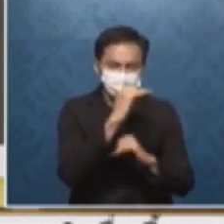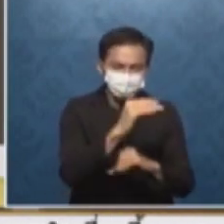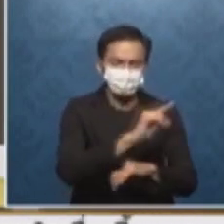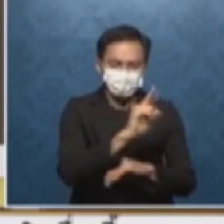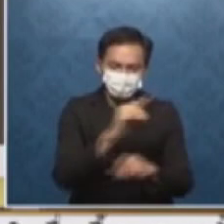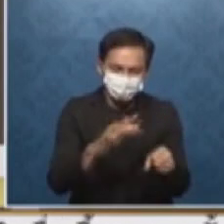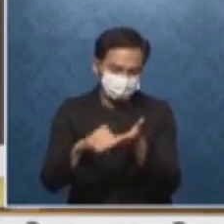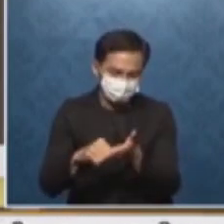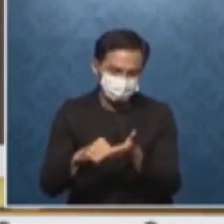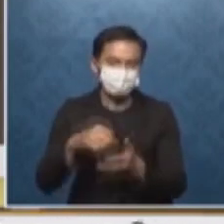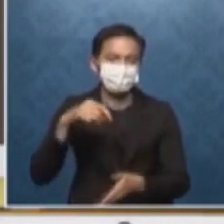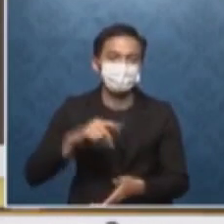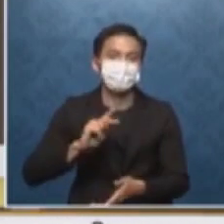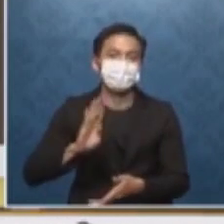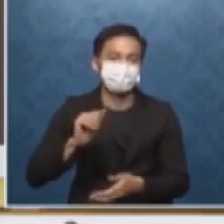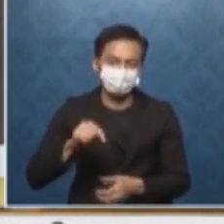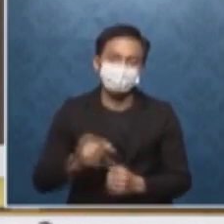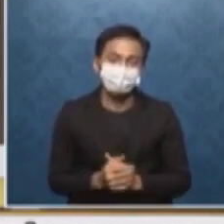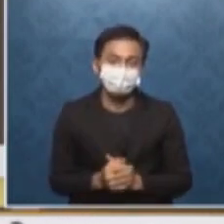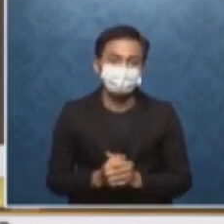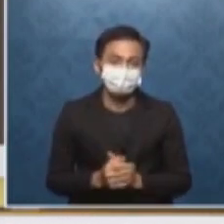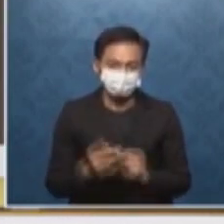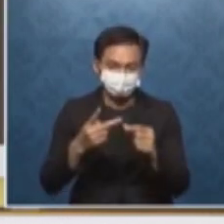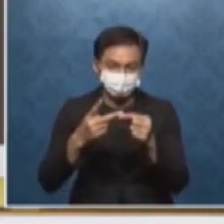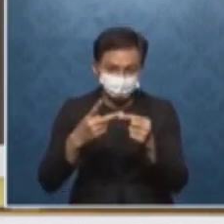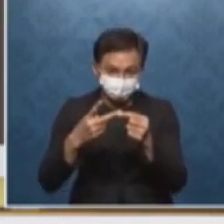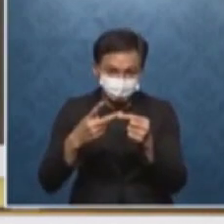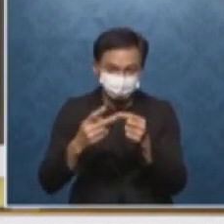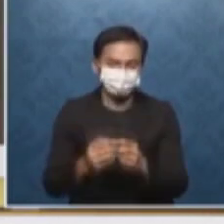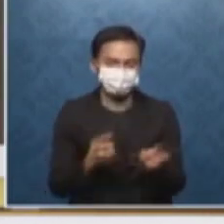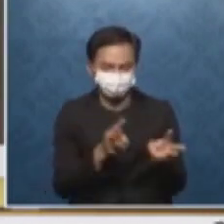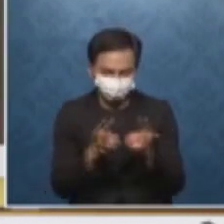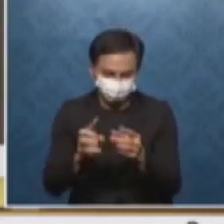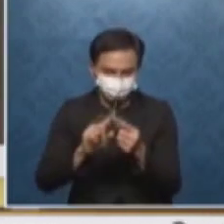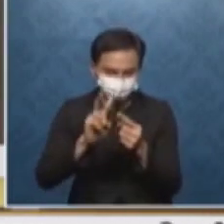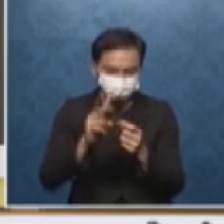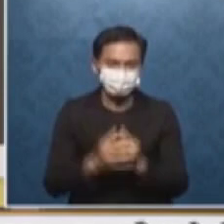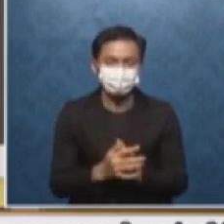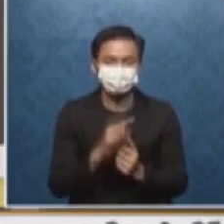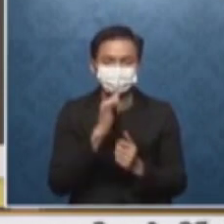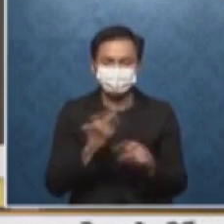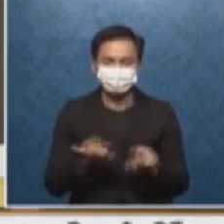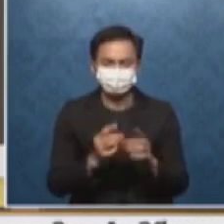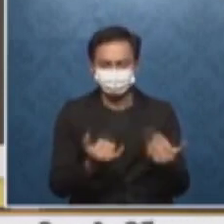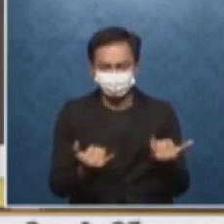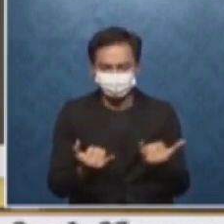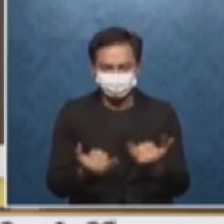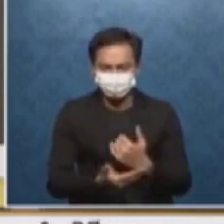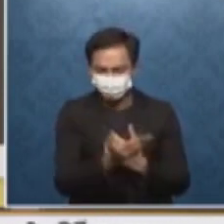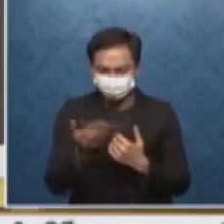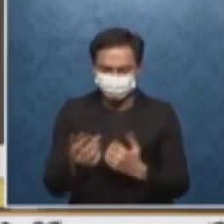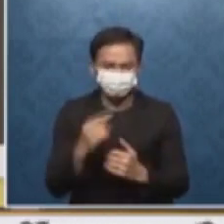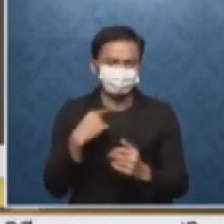ให้ครบหมดทุกคนหรือมีวิธีที่ 2ทางออกง่ายๆครับวันนี้ถ้าเกิดเขาไม่ไว้วางใจคนกู้